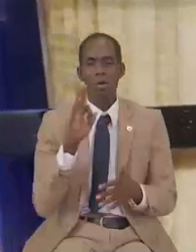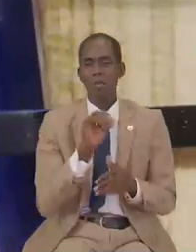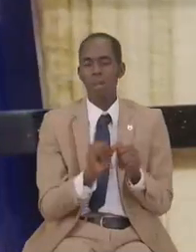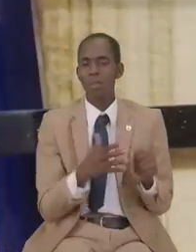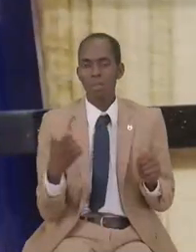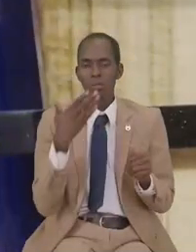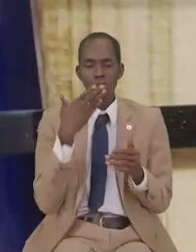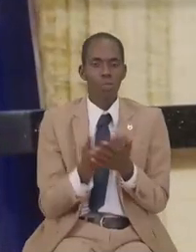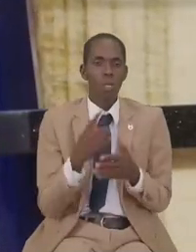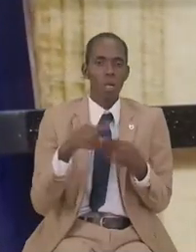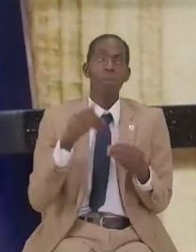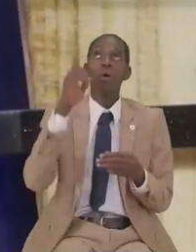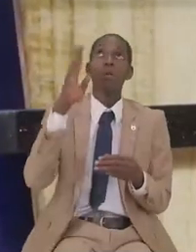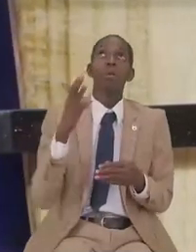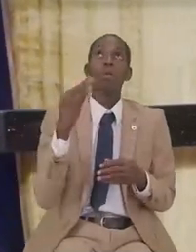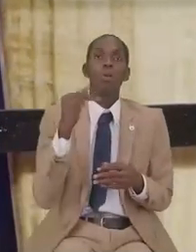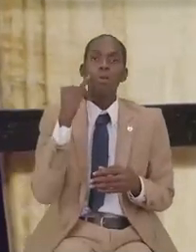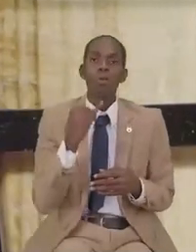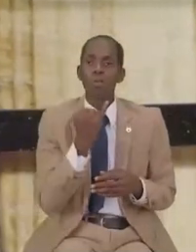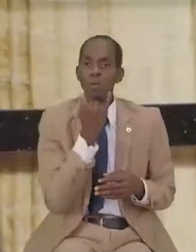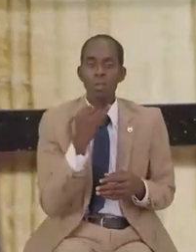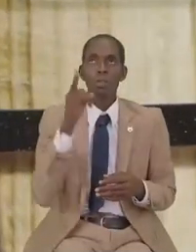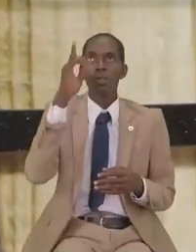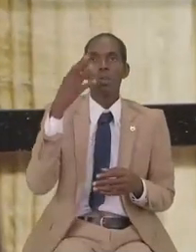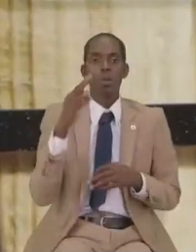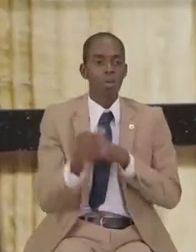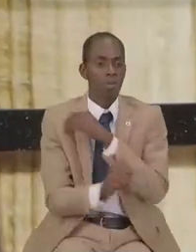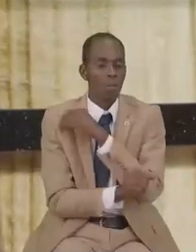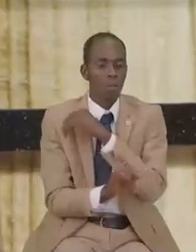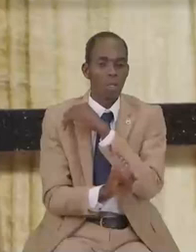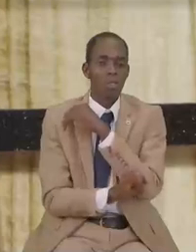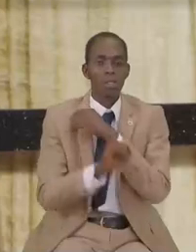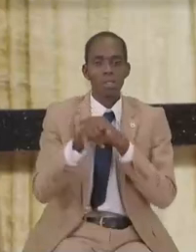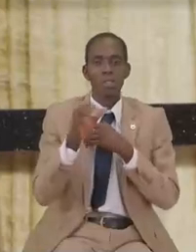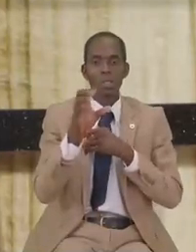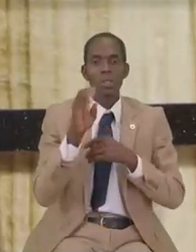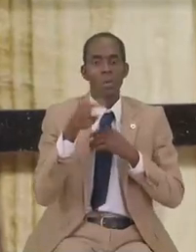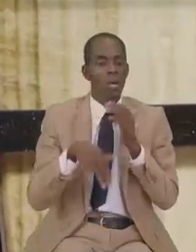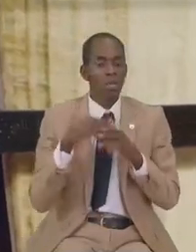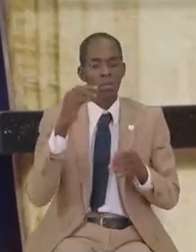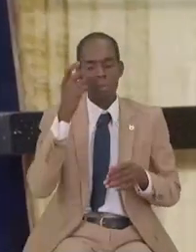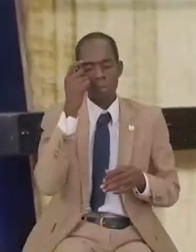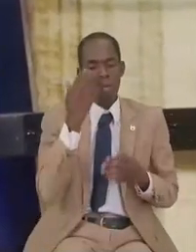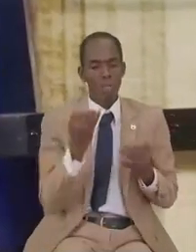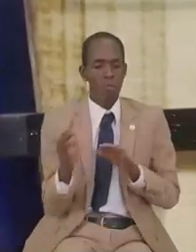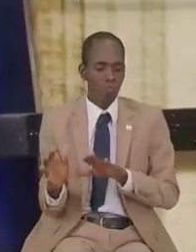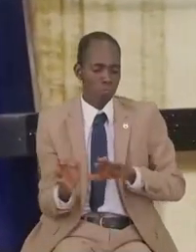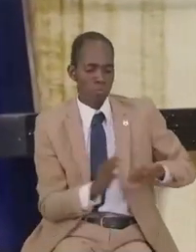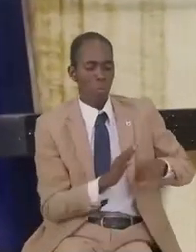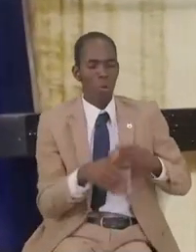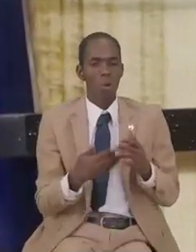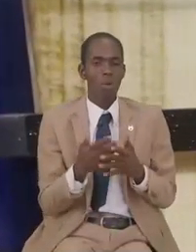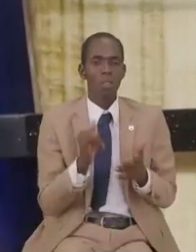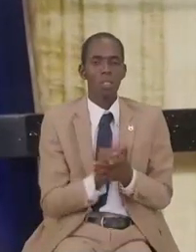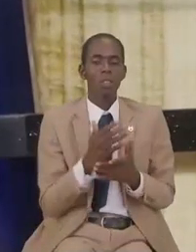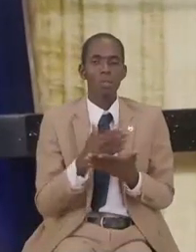connaissaient du Dieu d'Israël, le Dieu d'Abraham, d'Isaac et de Jacob. Alors, ils voudraient qu'ils mettent cela de côté. Même,